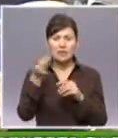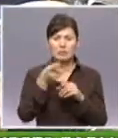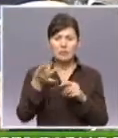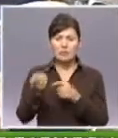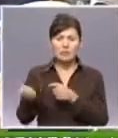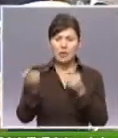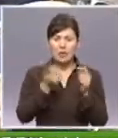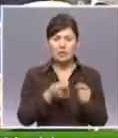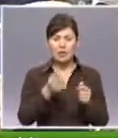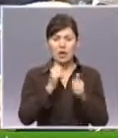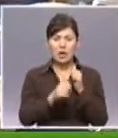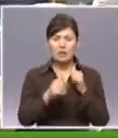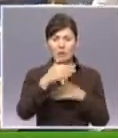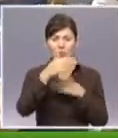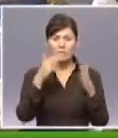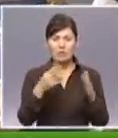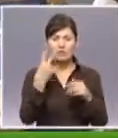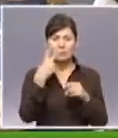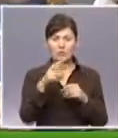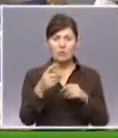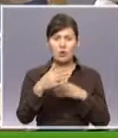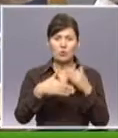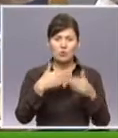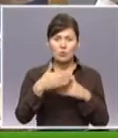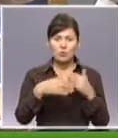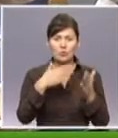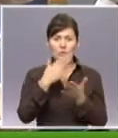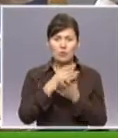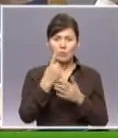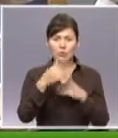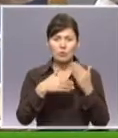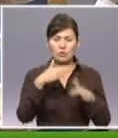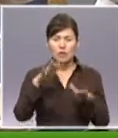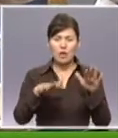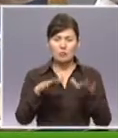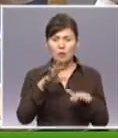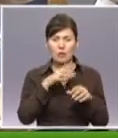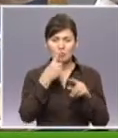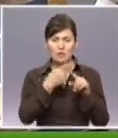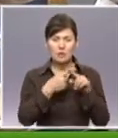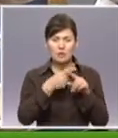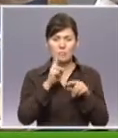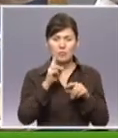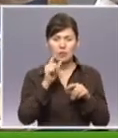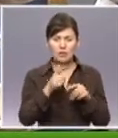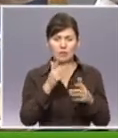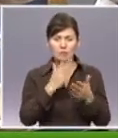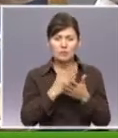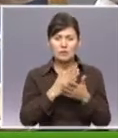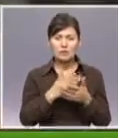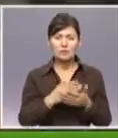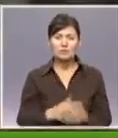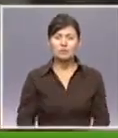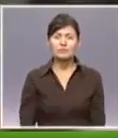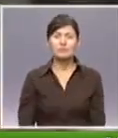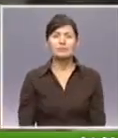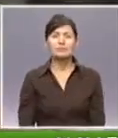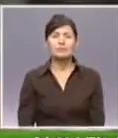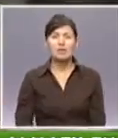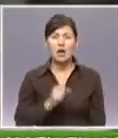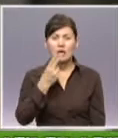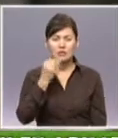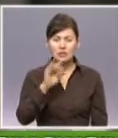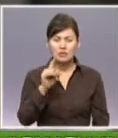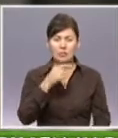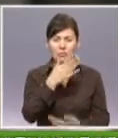әкелінген. Әрбір қорапта 20 рулон бар. Бір рулонның салмағы 1,5 килограммды құрайды екен. Бұл акциздік